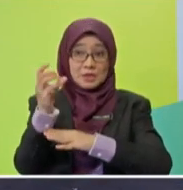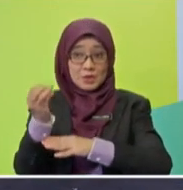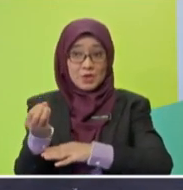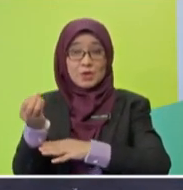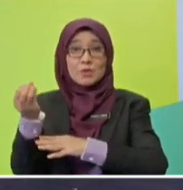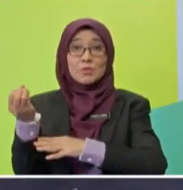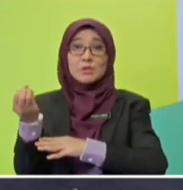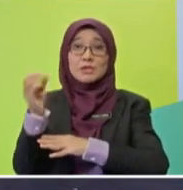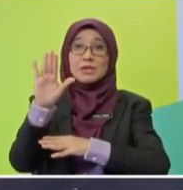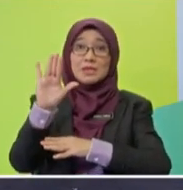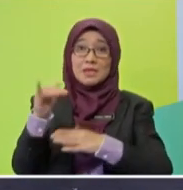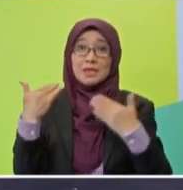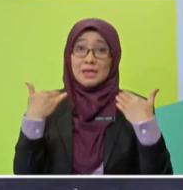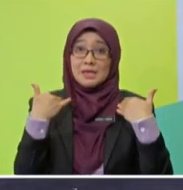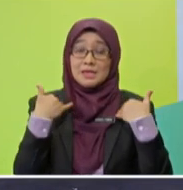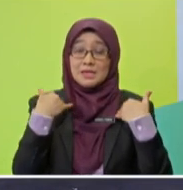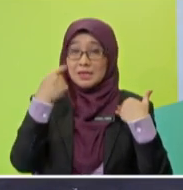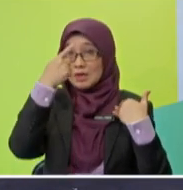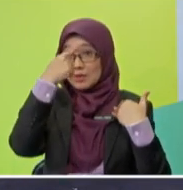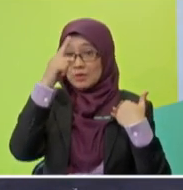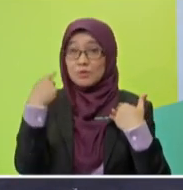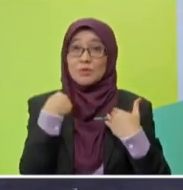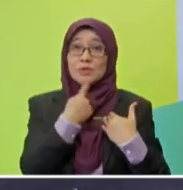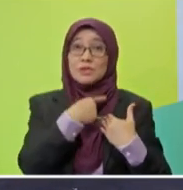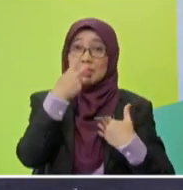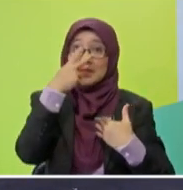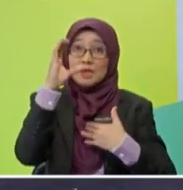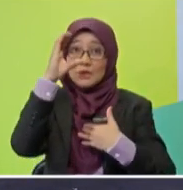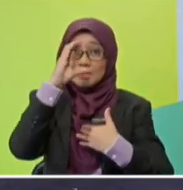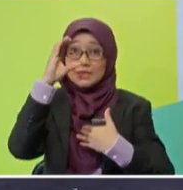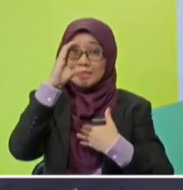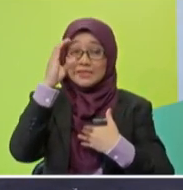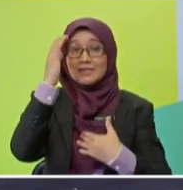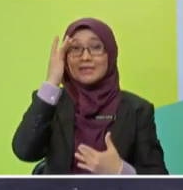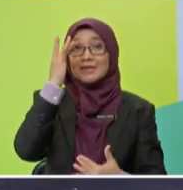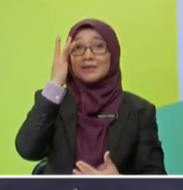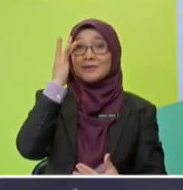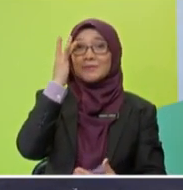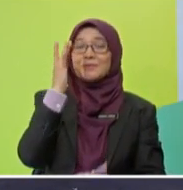yang ada di atas meja untuk kita tengok ciri-ciri objek itu